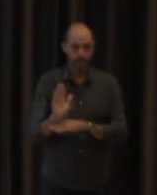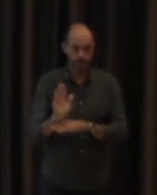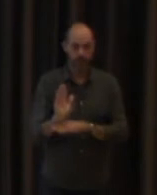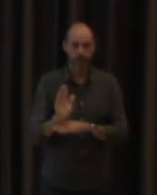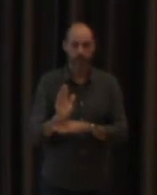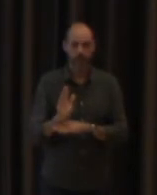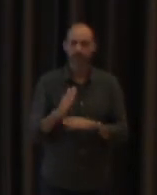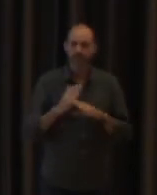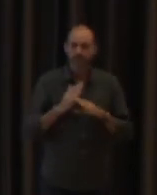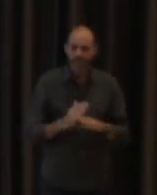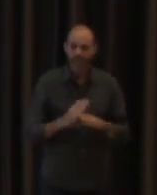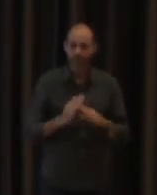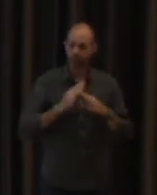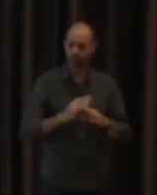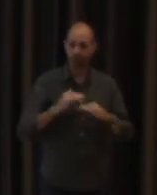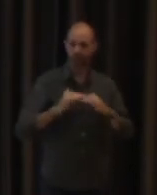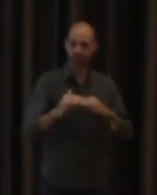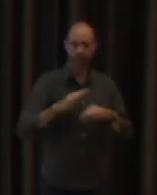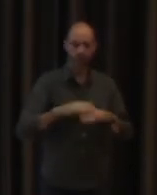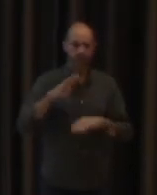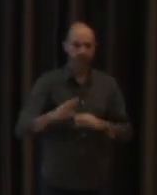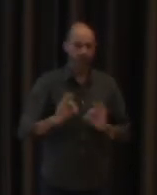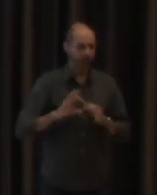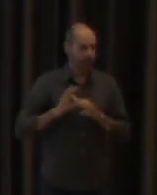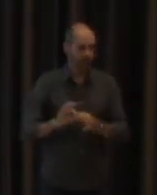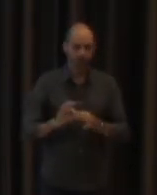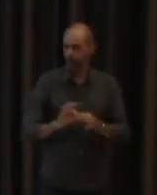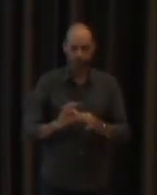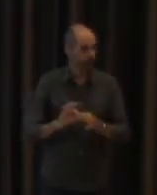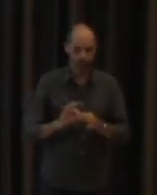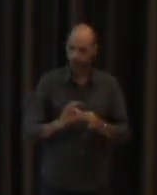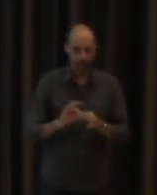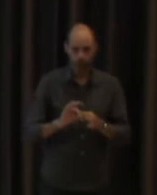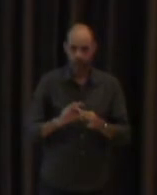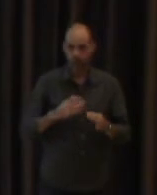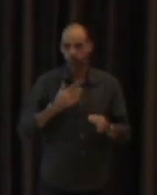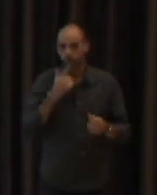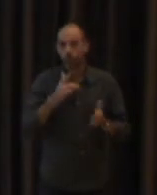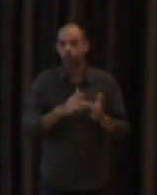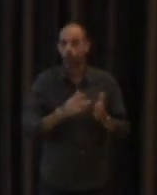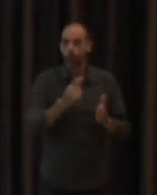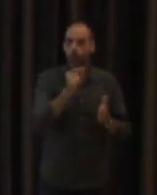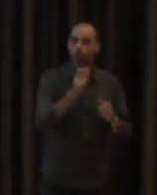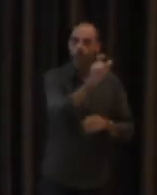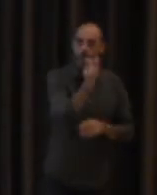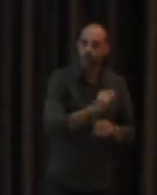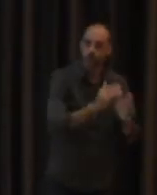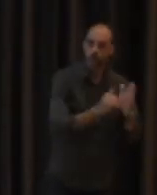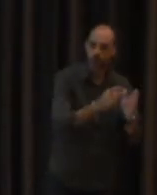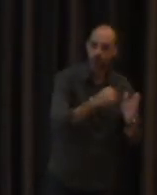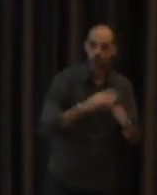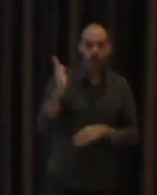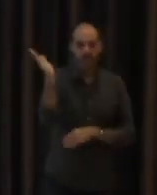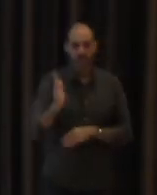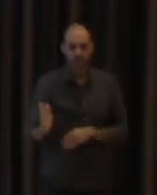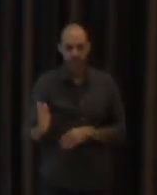no sempre valdrà per tots els parlars del català. Per exemple, no sempre valdrà pels parlars valencians o de la Franja, que no